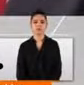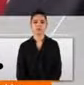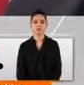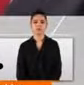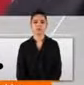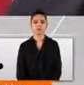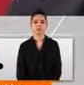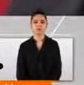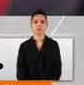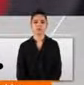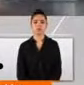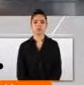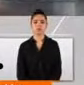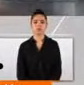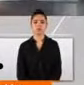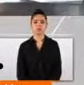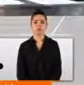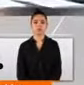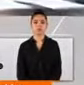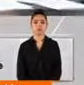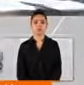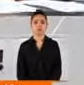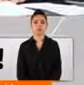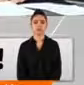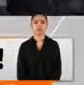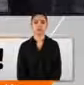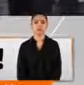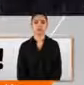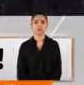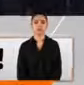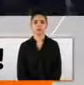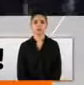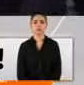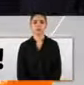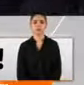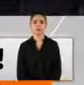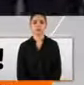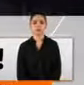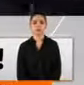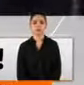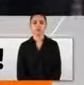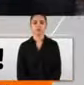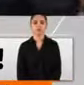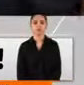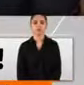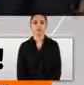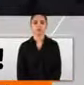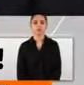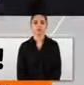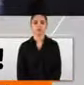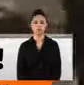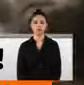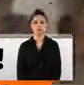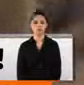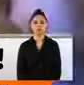yok. Siz 100 defa da seçime girseniz kaybedeceksiniz. Sen bana sakın şeyi anlatma CHP'yi. Benim 7 sülalem